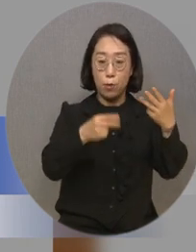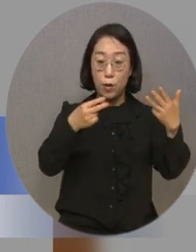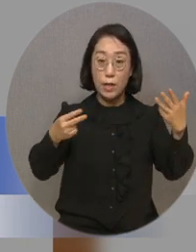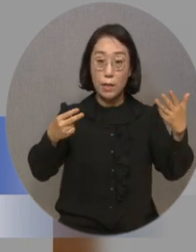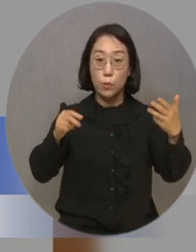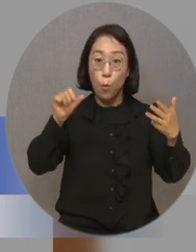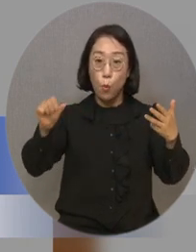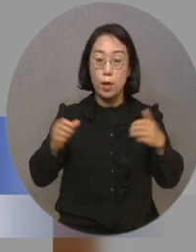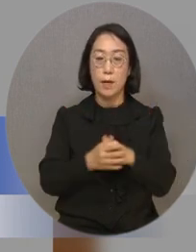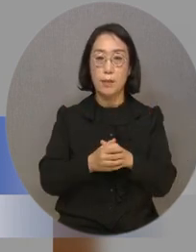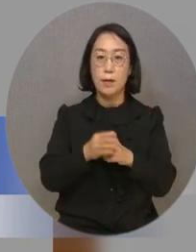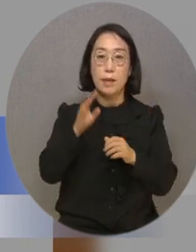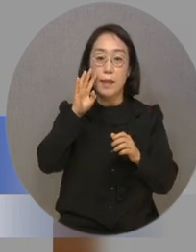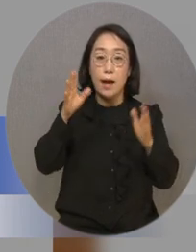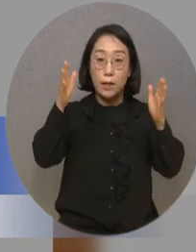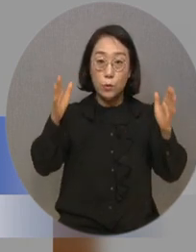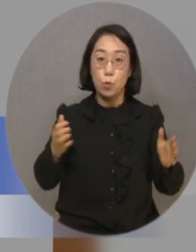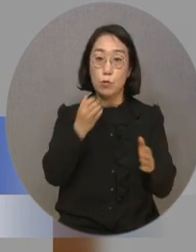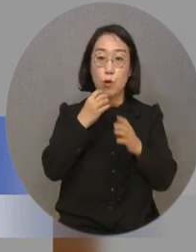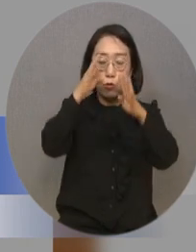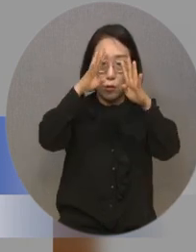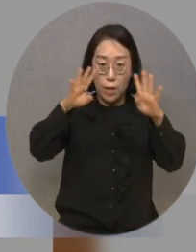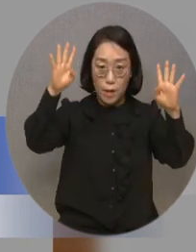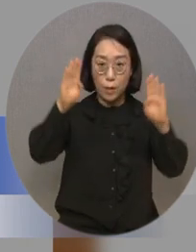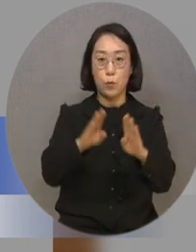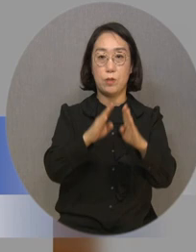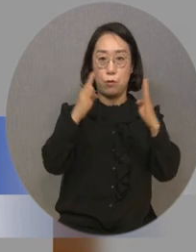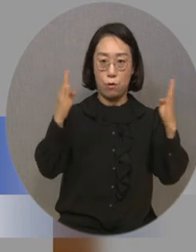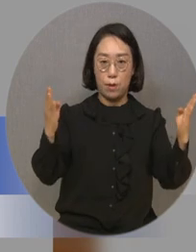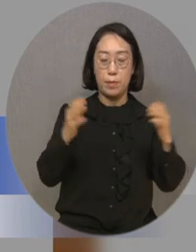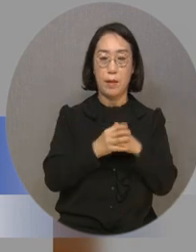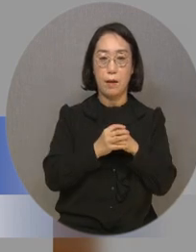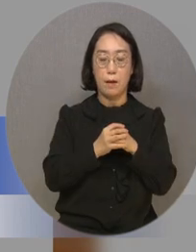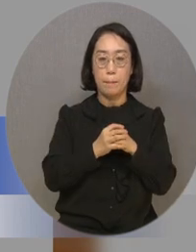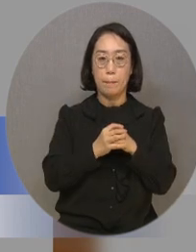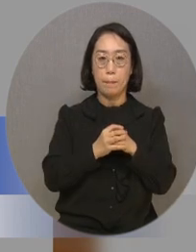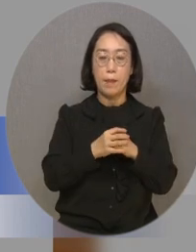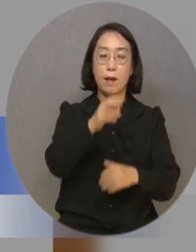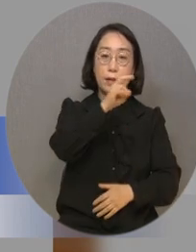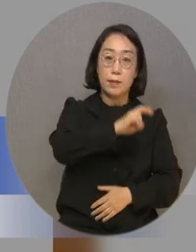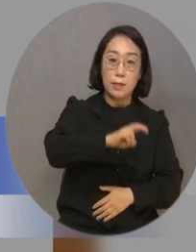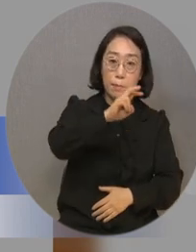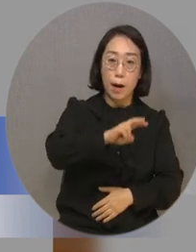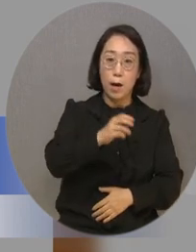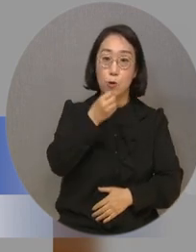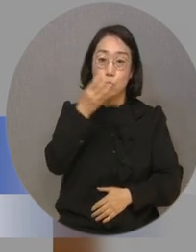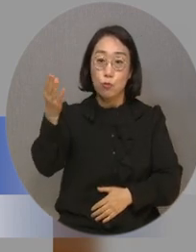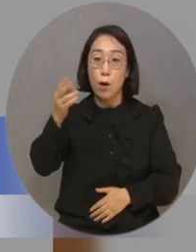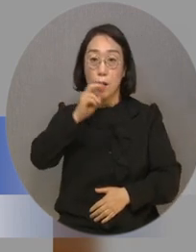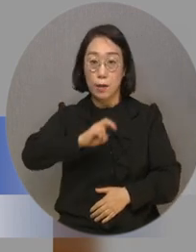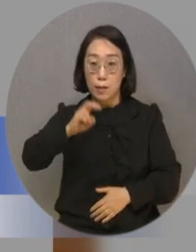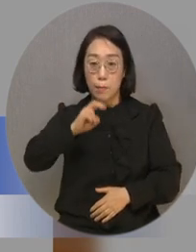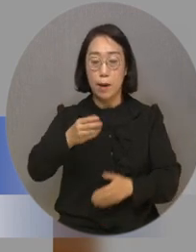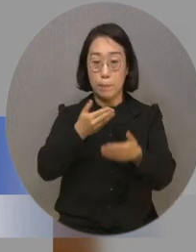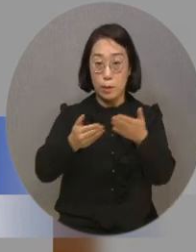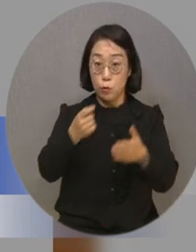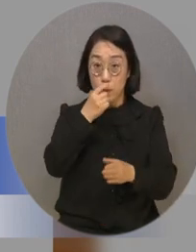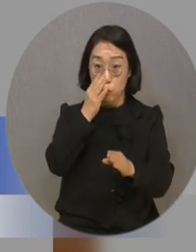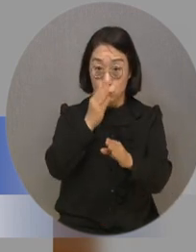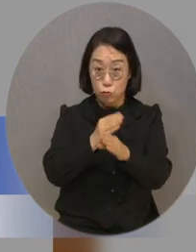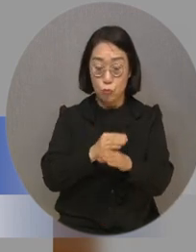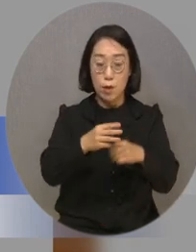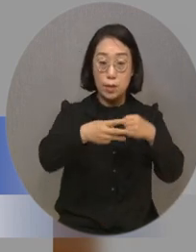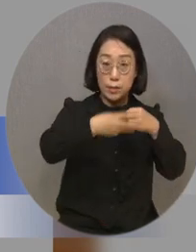2일부터 5일까지 나흘간 서울대학교에서 개최됩니다. 클래식, 팝, 미술을 배우고 있는 초등학교 3학년부터